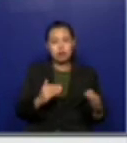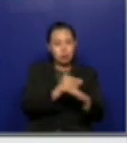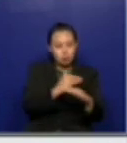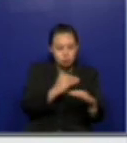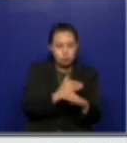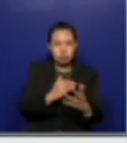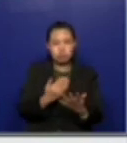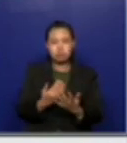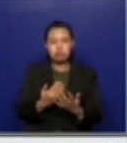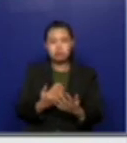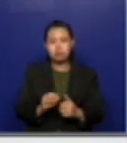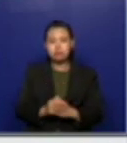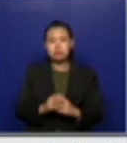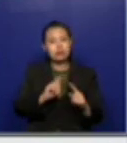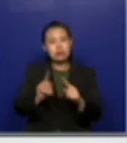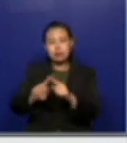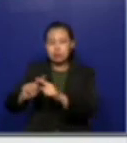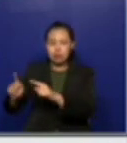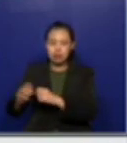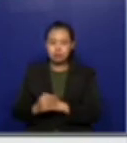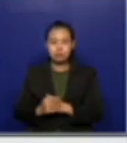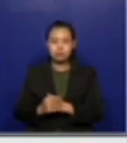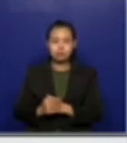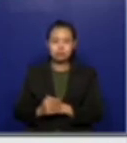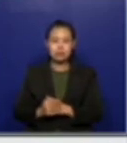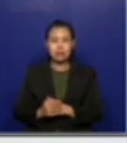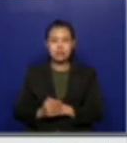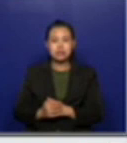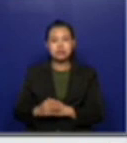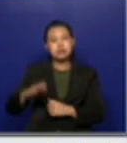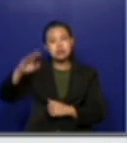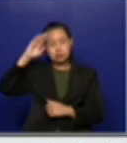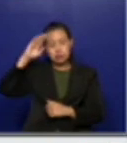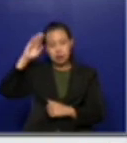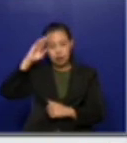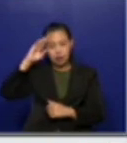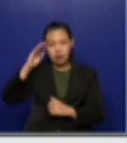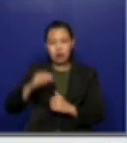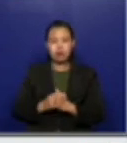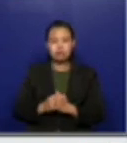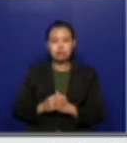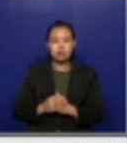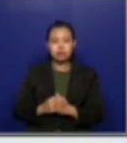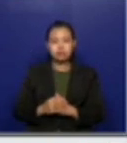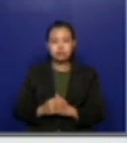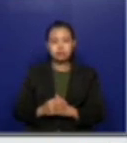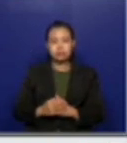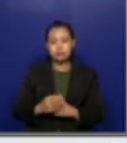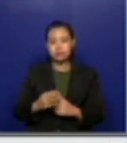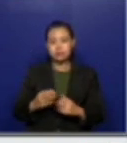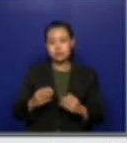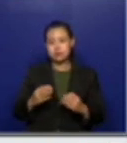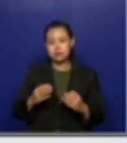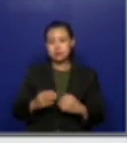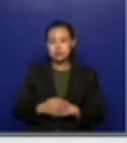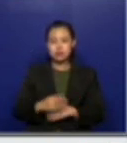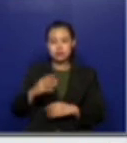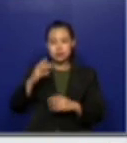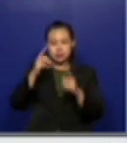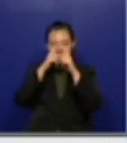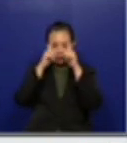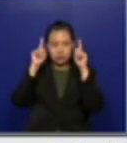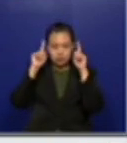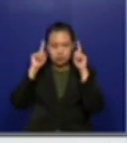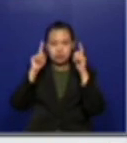ให้มาอยู่14วันที่ทหารอียิปต์ท่านปล่อยเดินระยองได้ทั่วที่ทหารอเมริกันท่านปล่อยมาอยู่กลางกรุงเทพได้นอนโรงแรมไฮโ